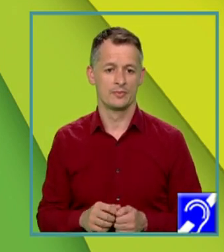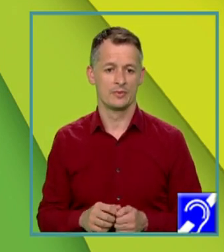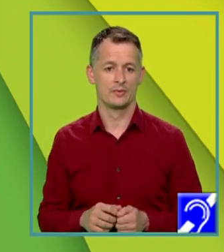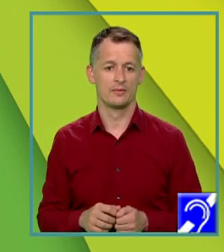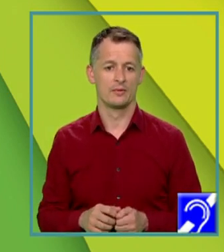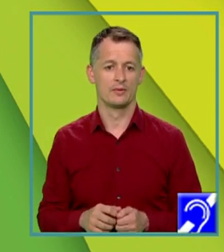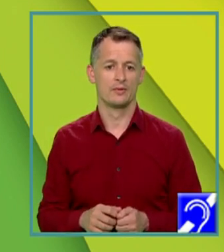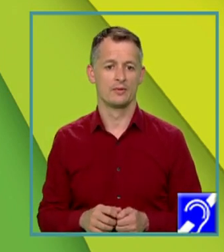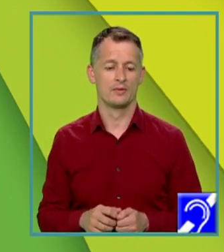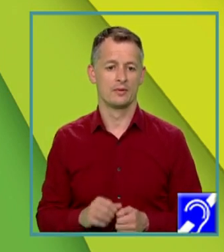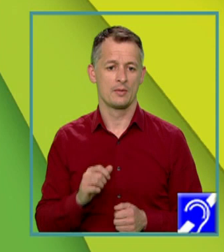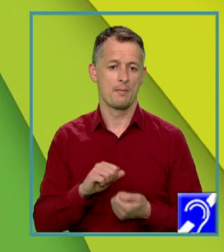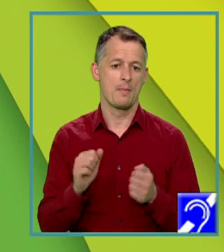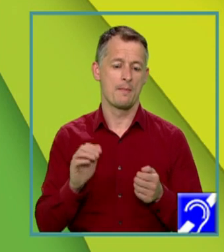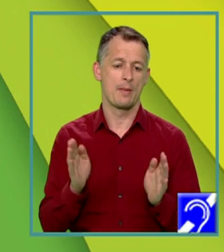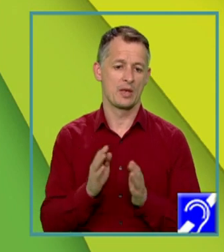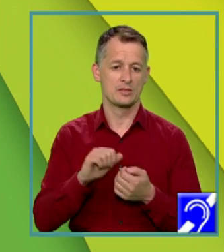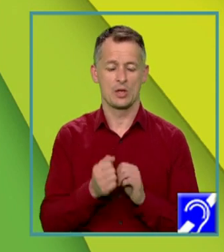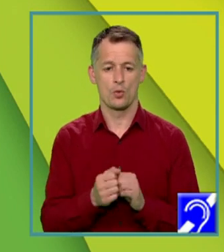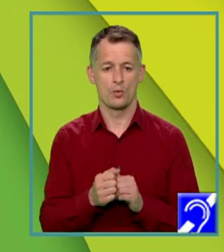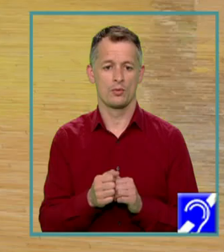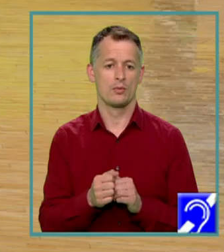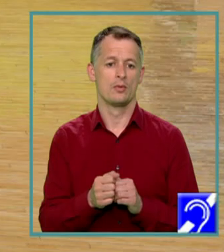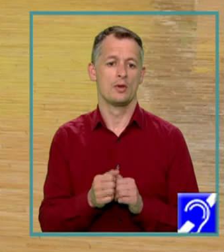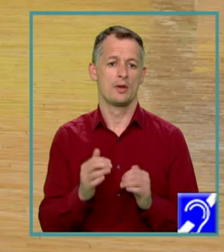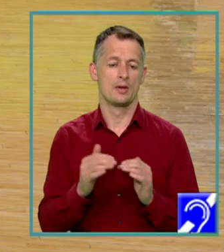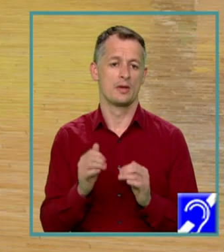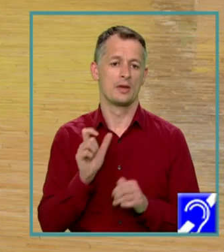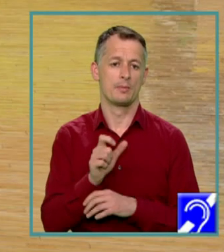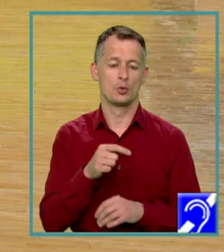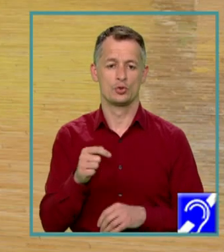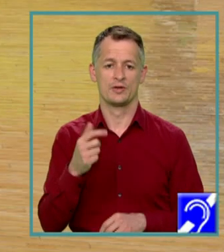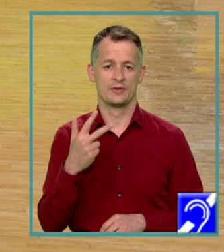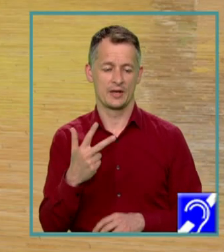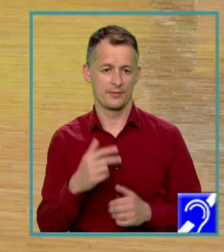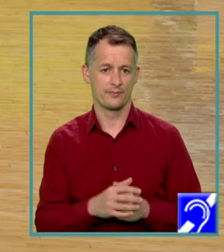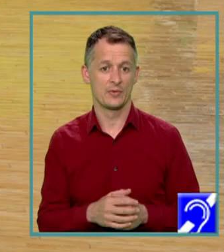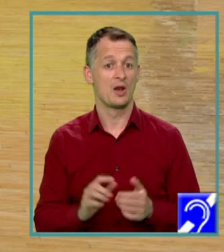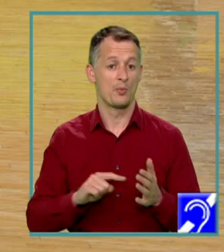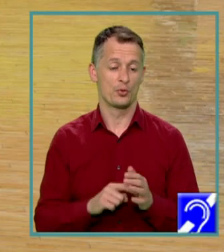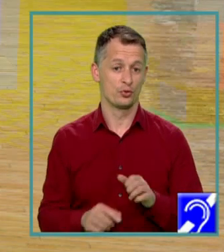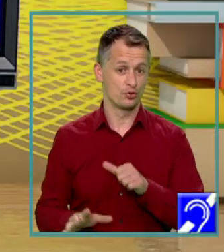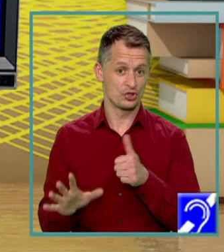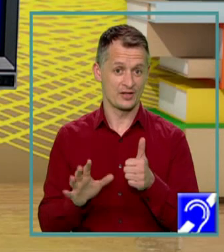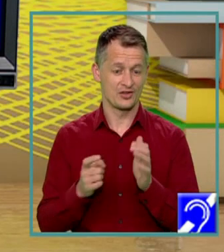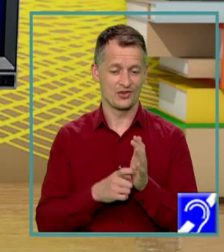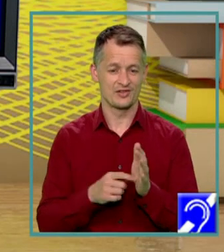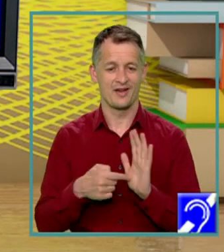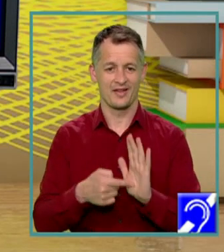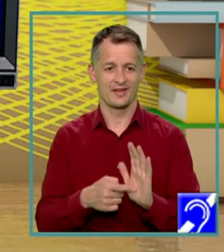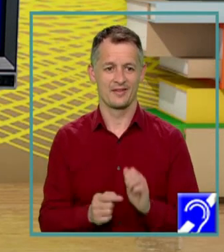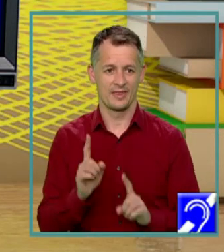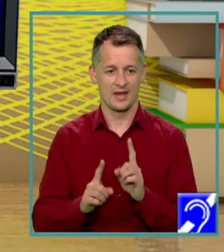matricei a minus b mai mic sau egal decât minus 3 la punctul 6 se cere să se arate că dacă